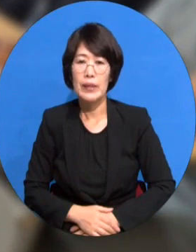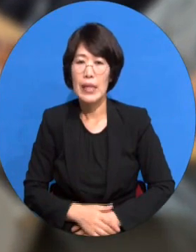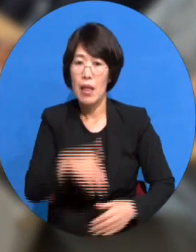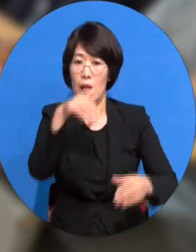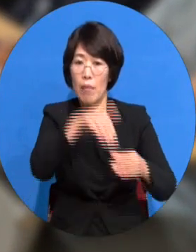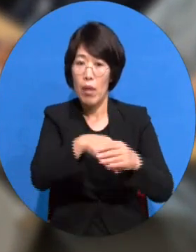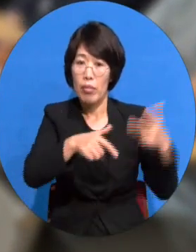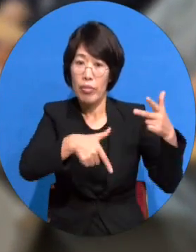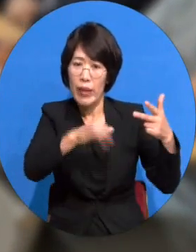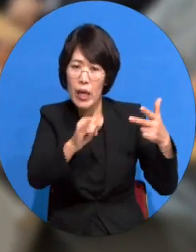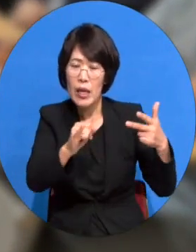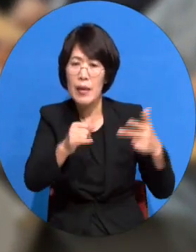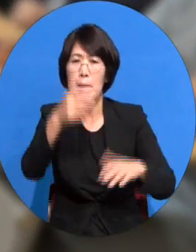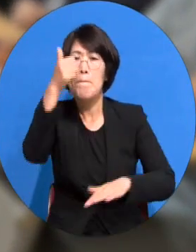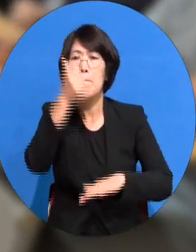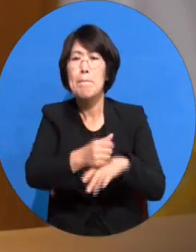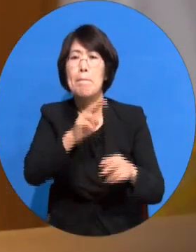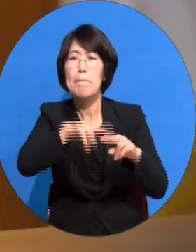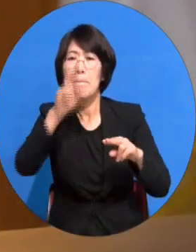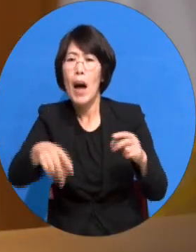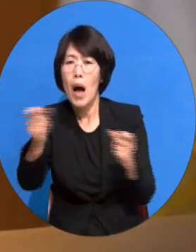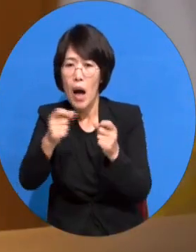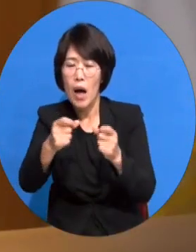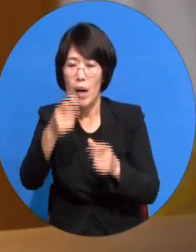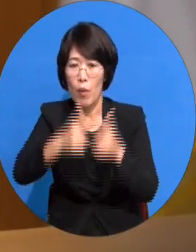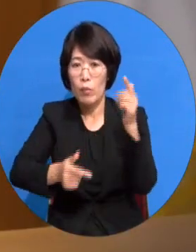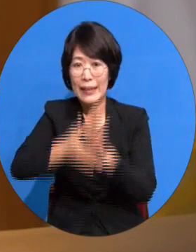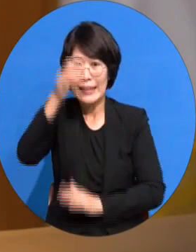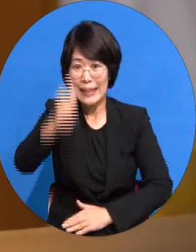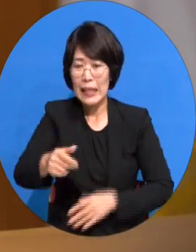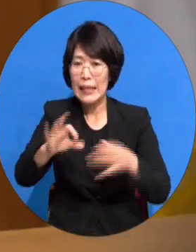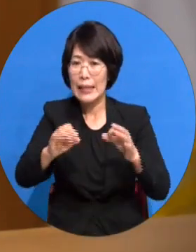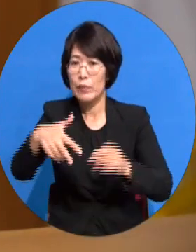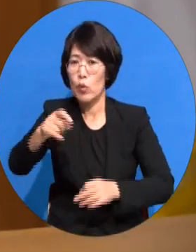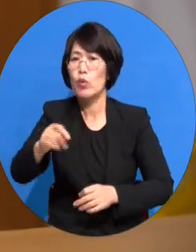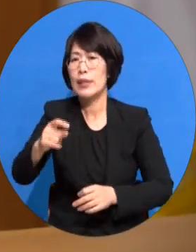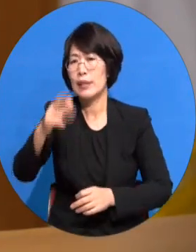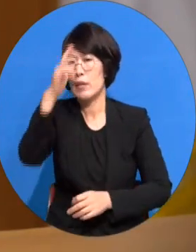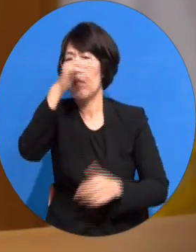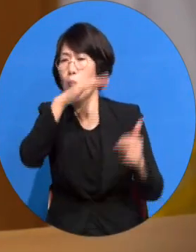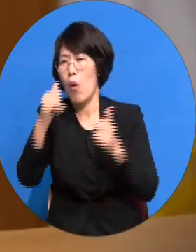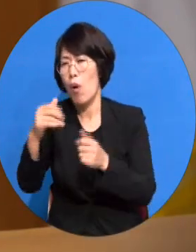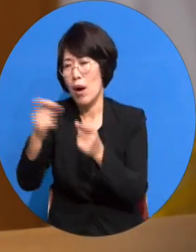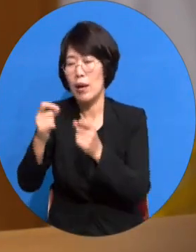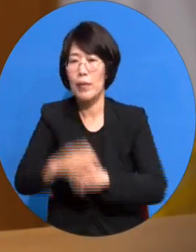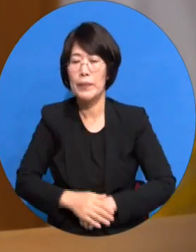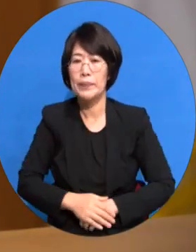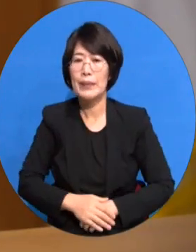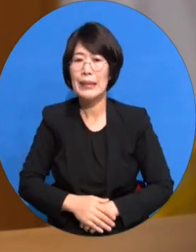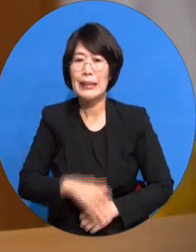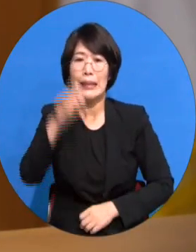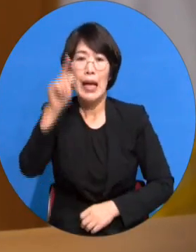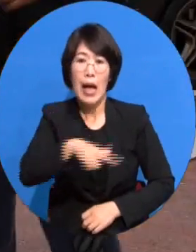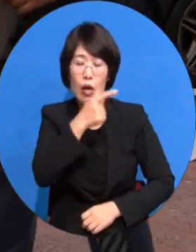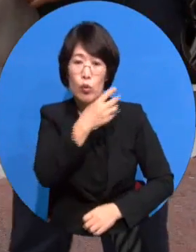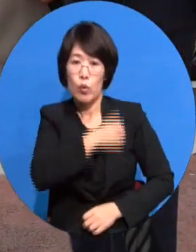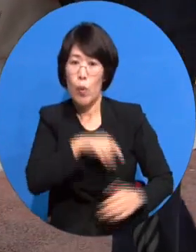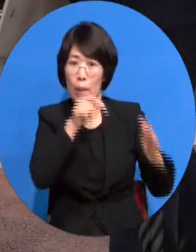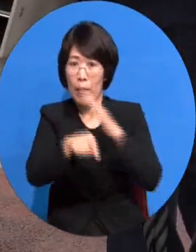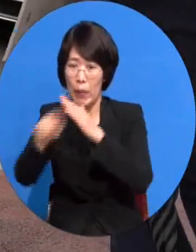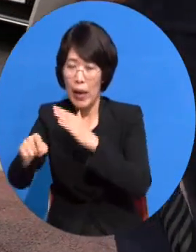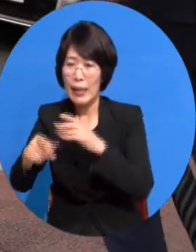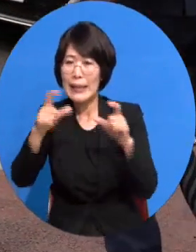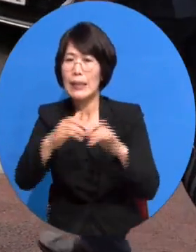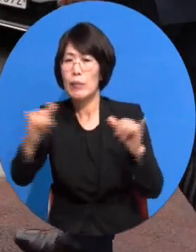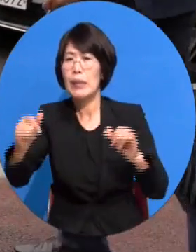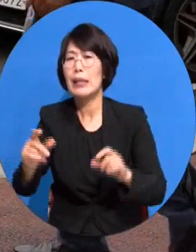민선 7기 임기가 얼마 남지 않은 김종식 목포시장의 경찰 출석이 임박했습니다. 1일 동장 행사 등을 통해 선거